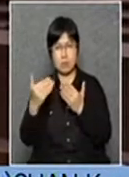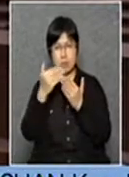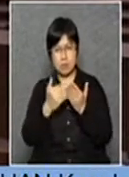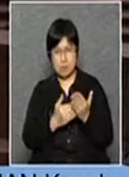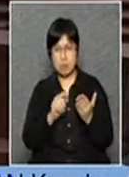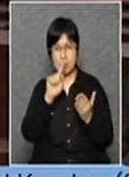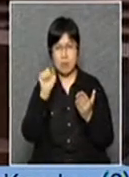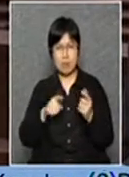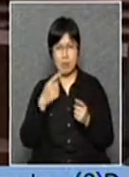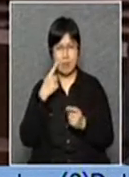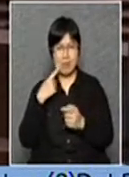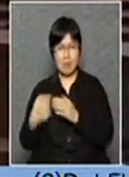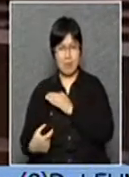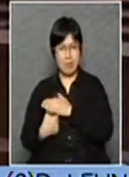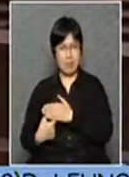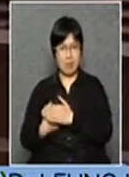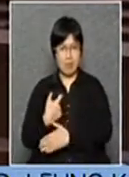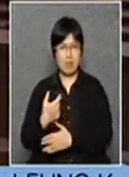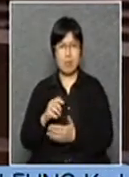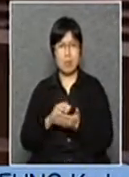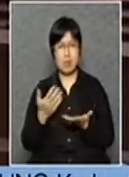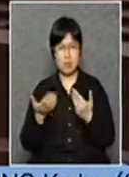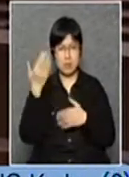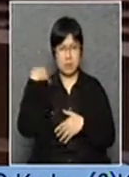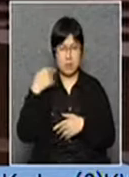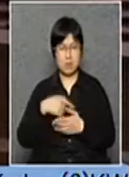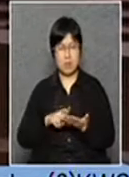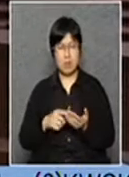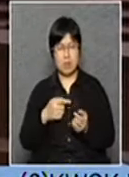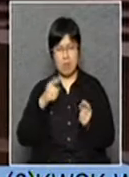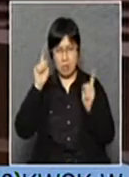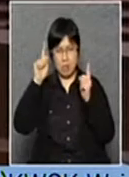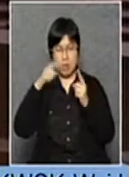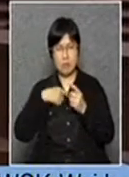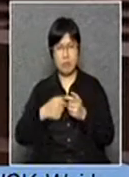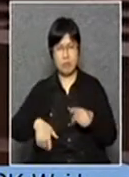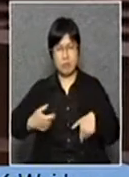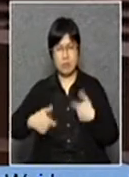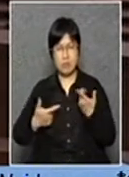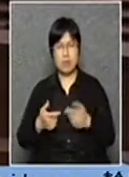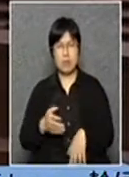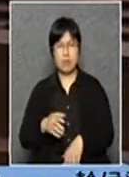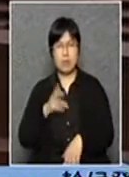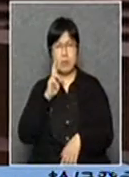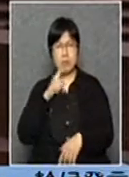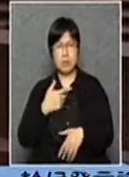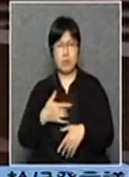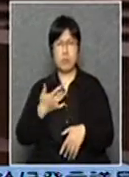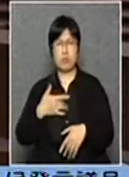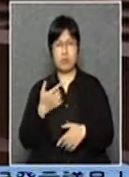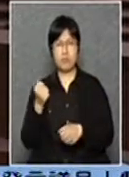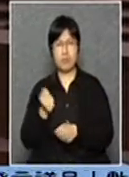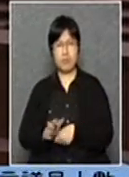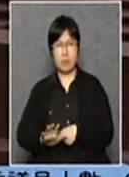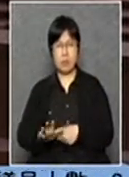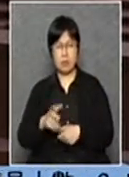題咧、貪腐嘅情況咧？又或者以往的濫用導致到根本就是浪費的，不應該做。那我們聽到